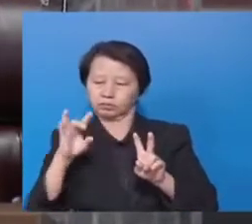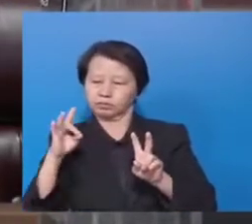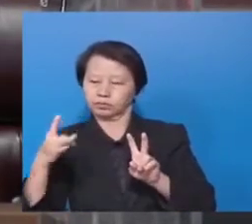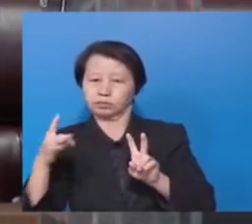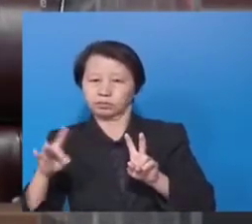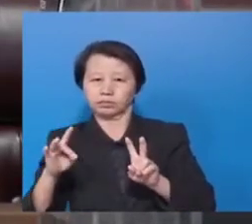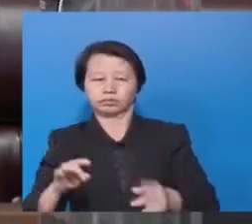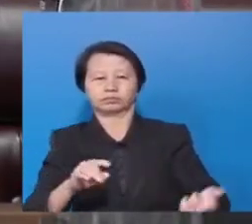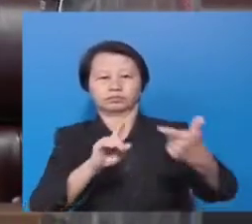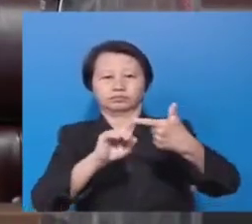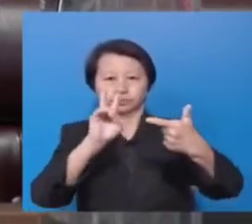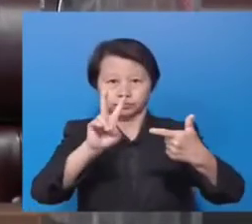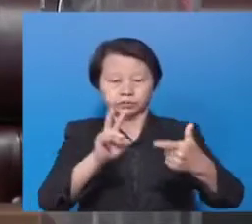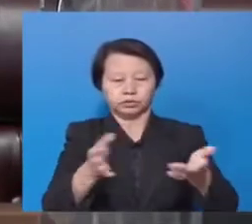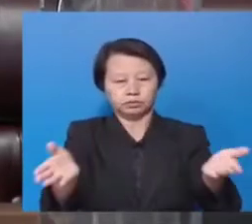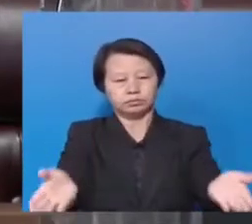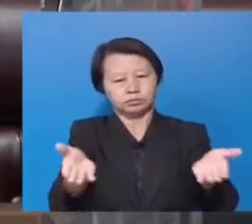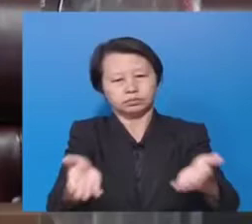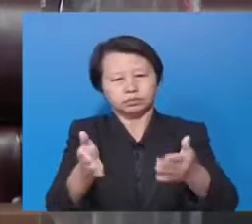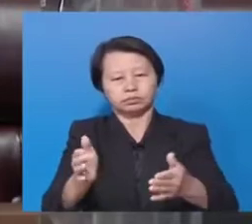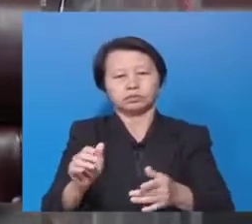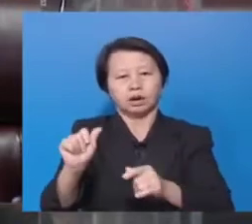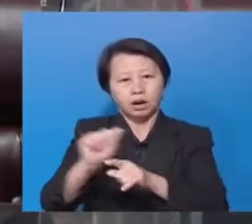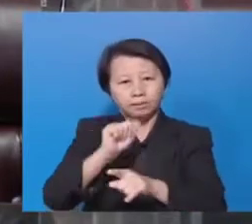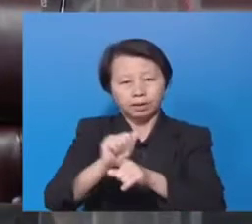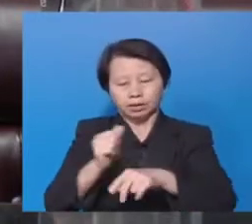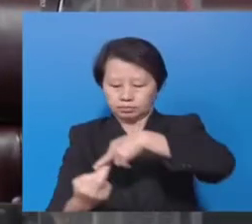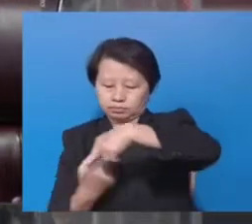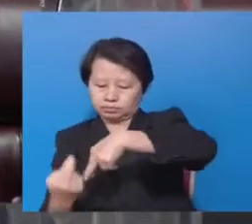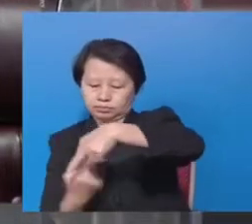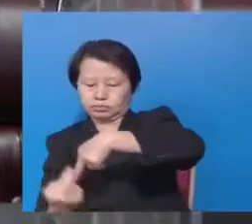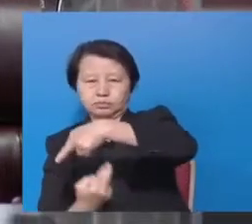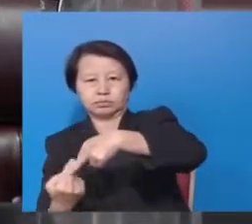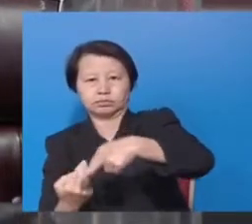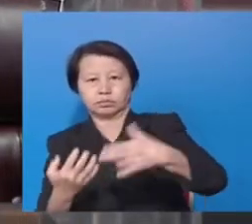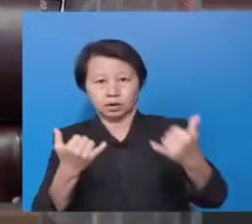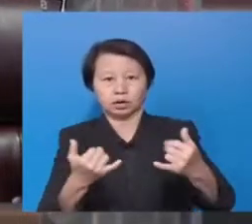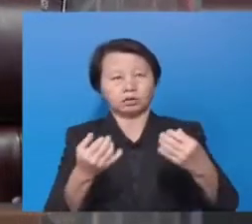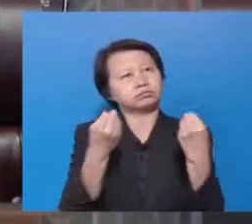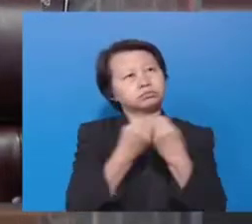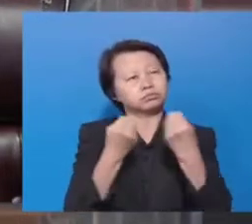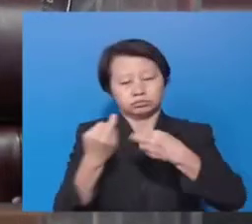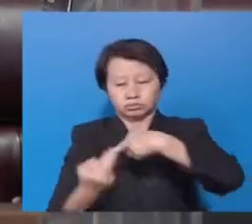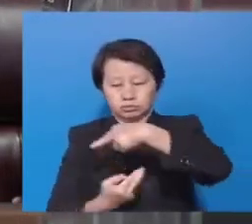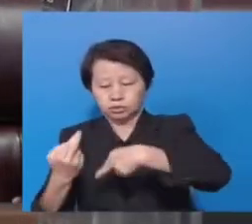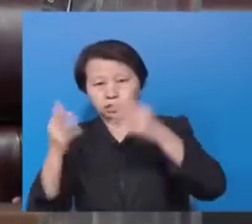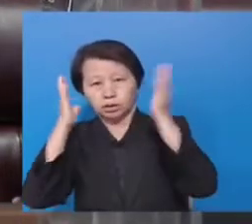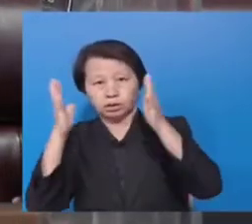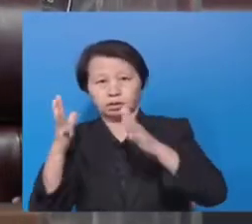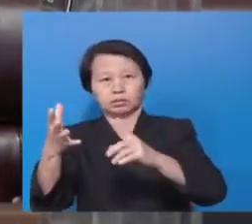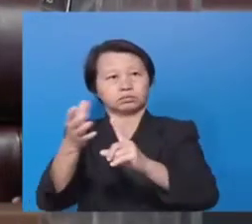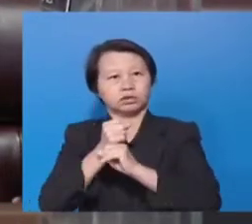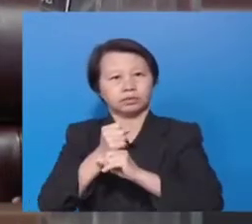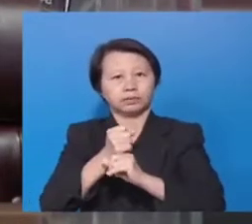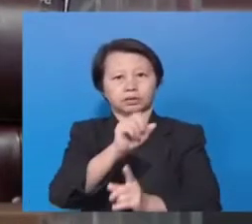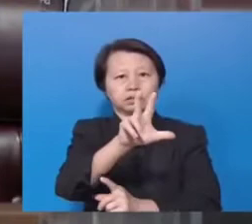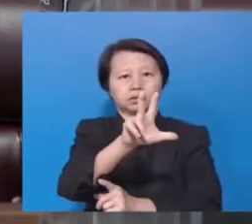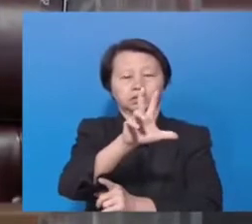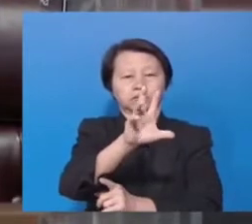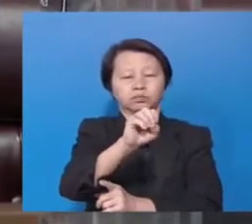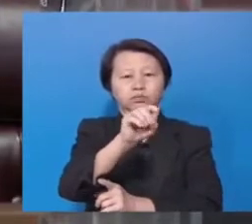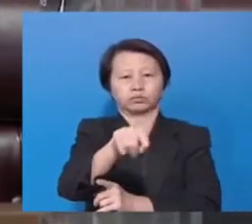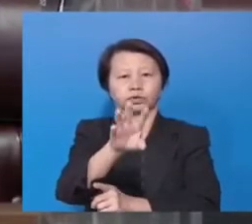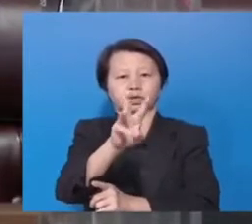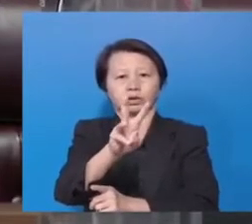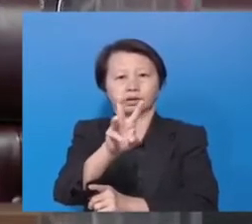yang kedua menggalakkan Amalan kita semula Pada masa ini kadar kita smule kebangsaan telepon mencapai 30 V6